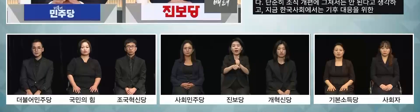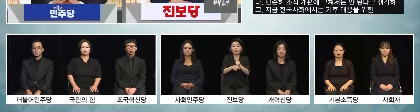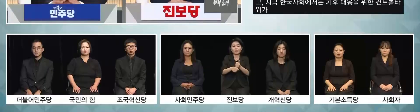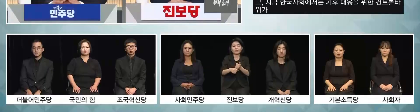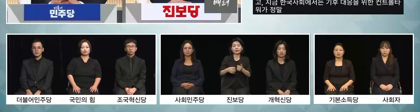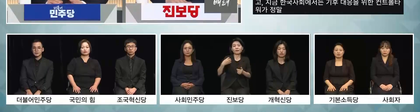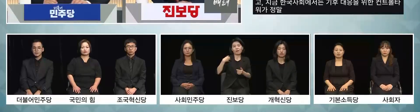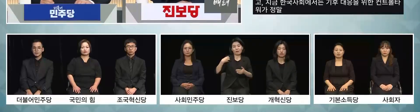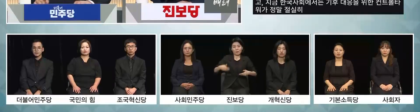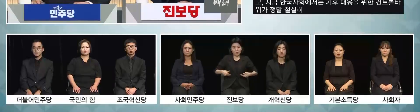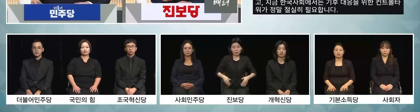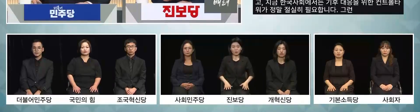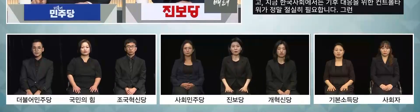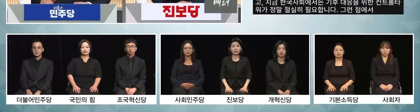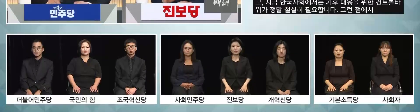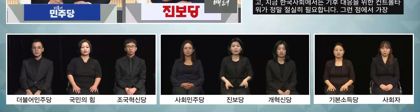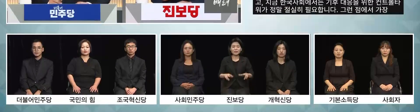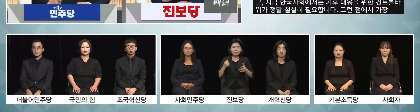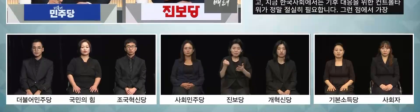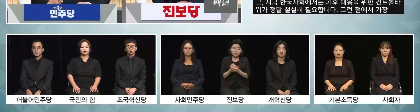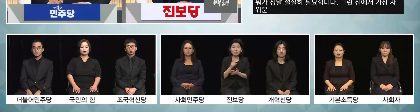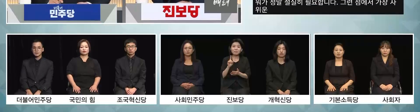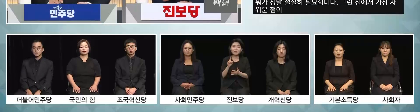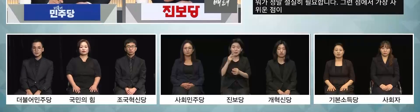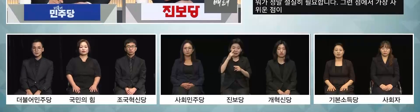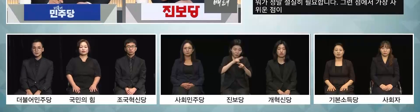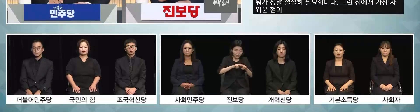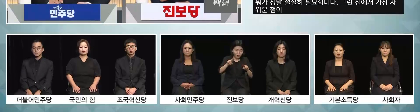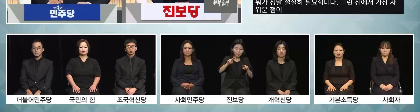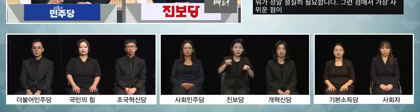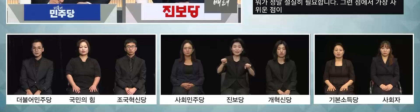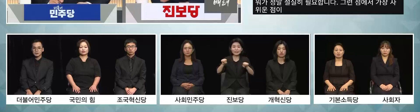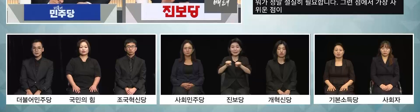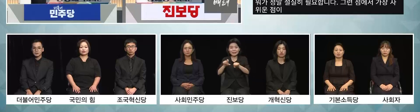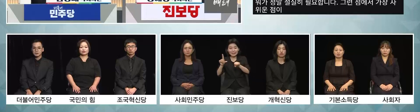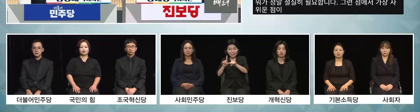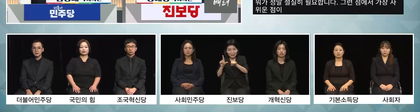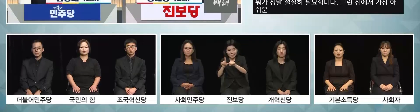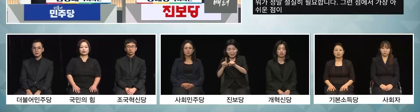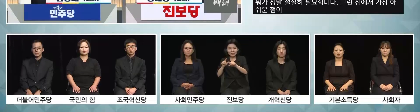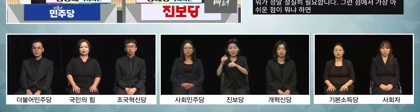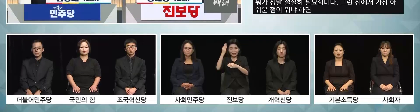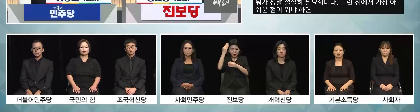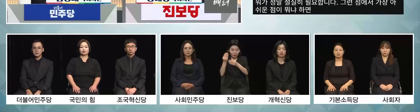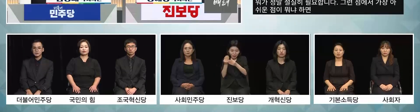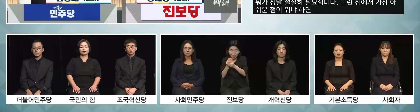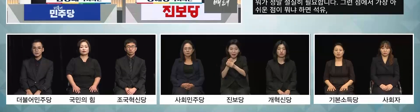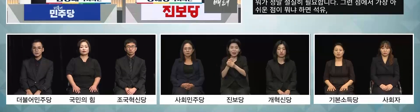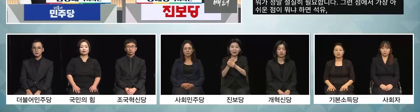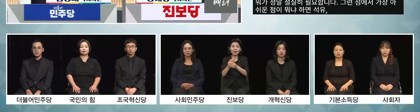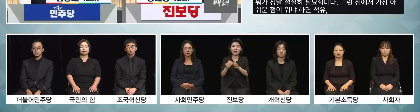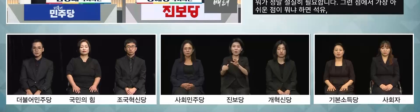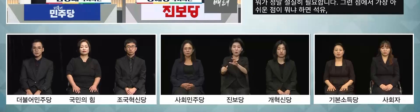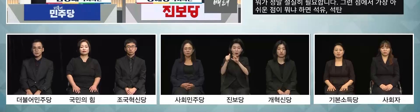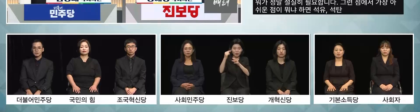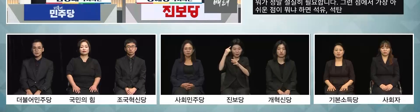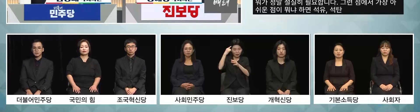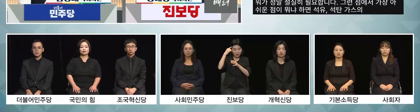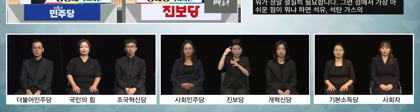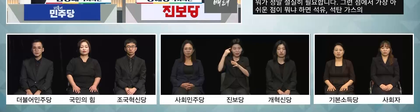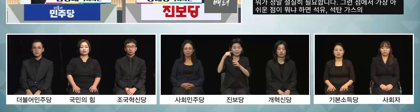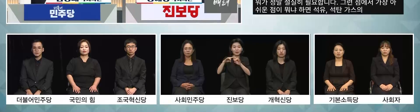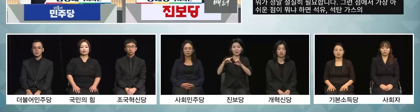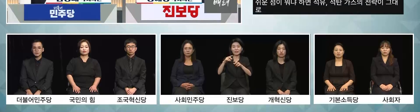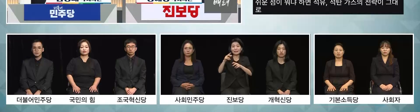점이 뭐냐면 석유, 가스, 석탄, 화석 연료의 정책이 그대로 산업부에 남아 있다는 것입니다.